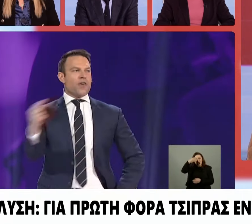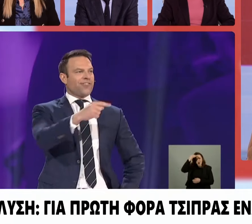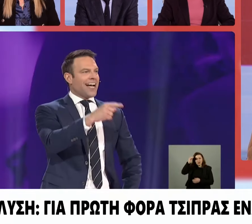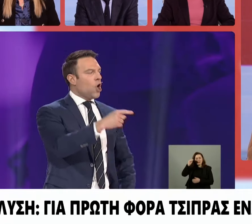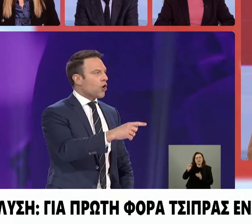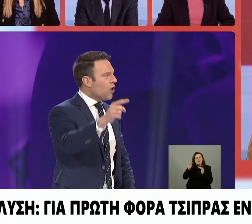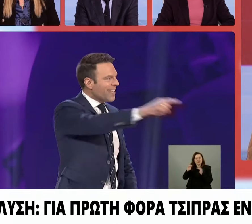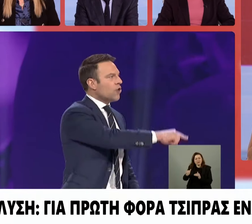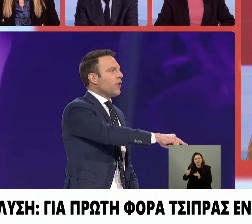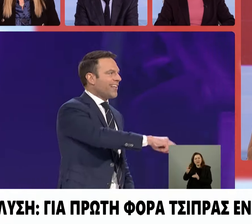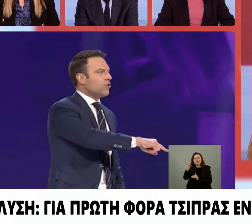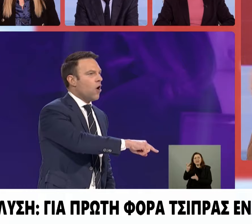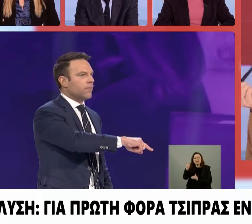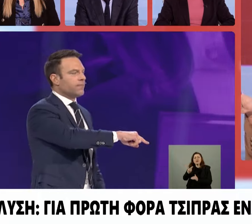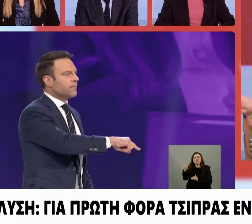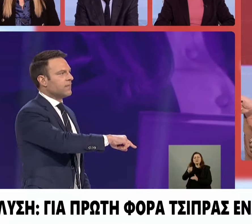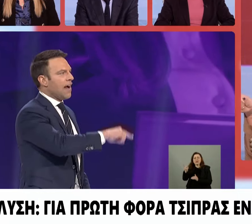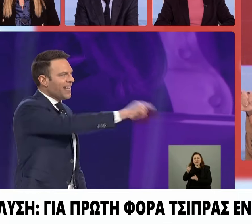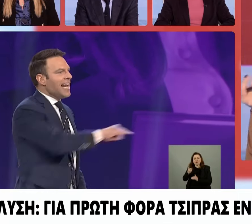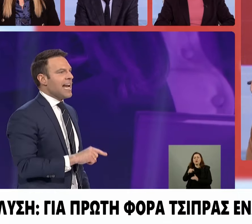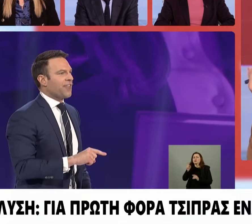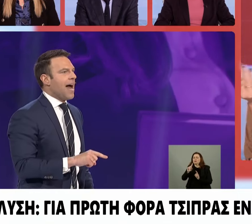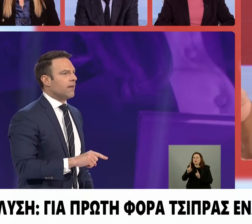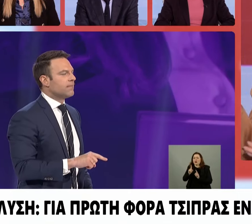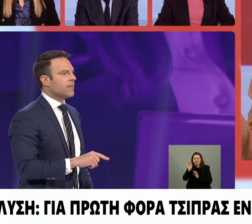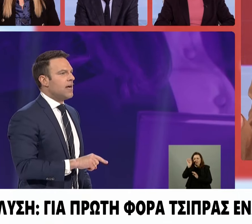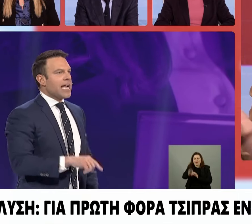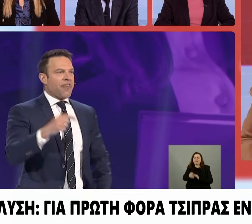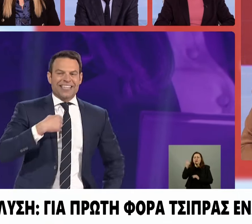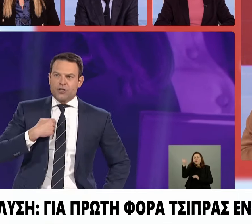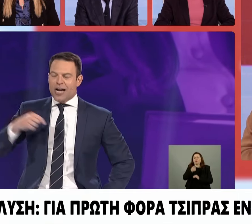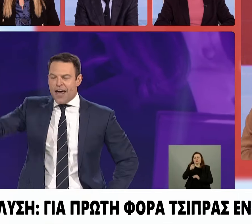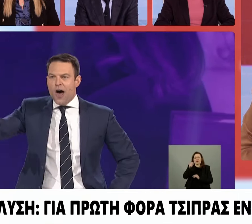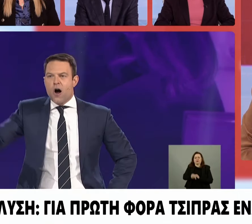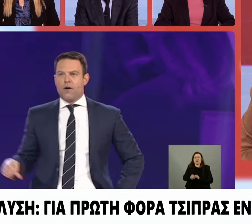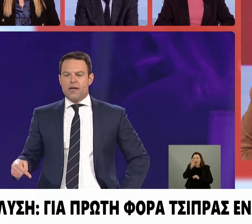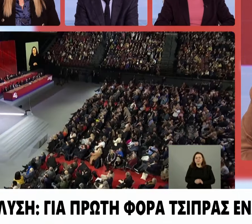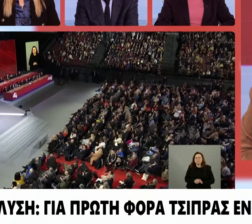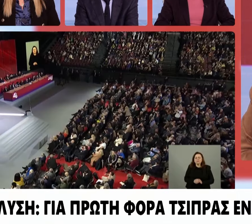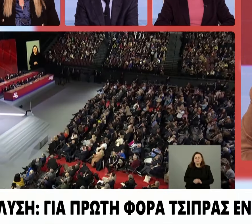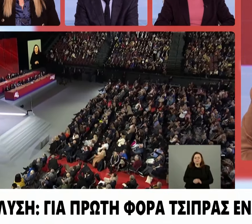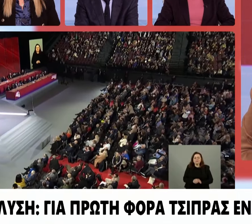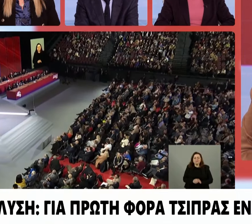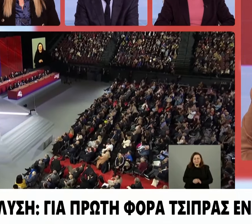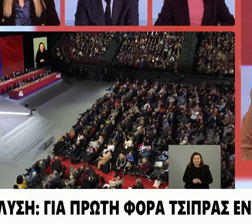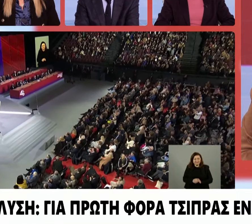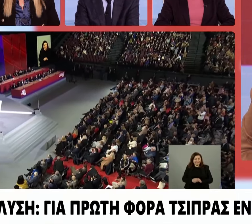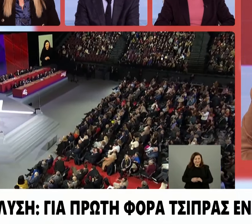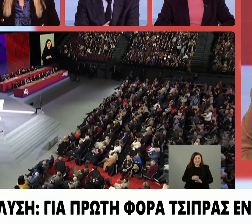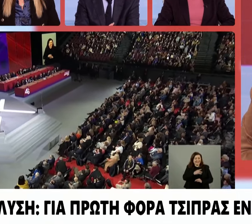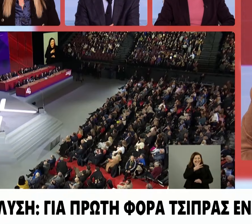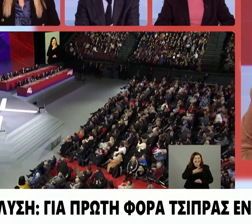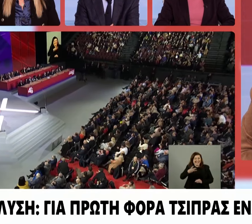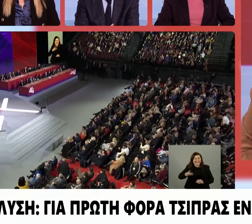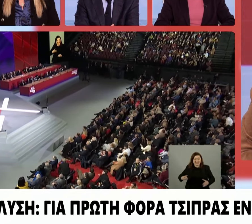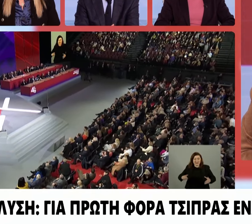Τσίπρα. Και πώς να μην είναι, δηλαδή, τώρα δύο ώρες πριν από την ομιλία του να γίνεται και ένα τροπή, δηλαδή, ήταν λίγο δύσκολο